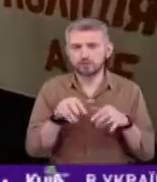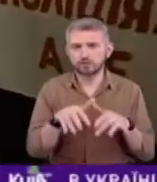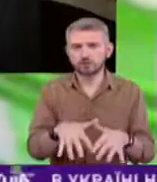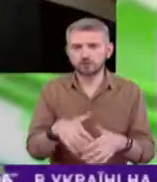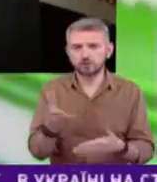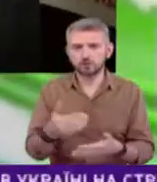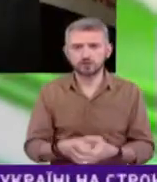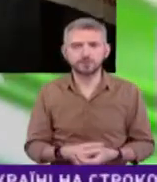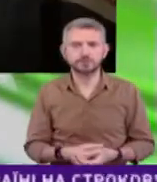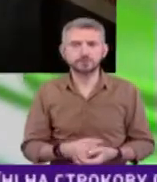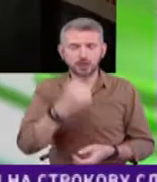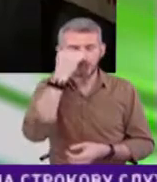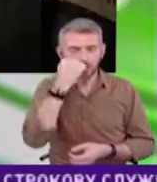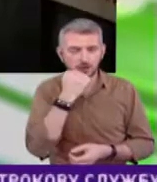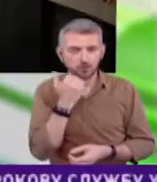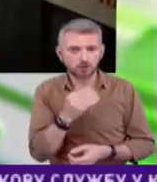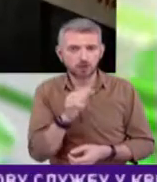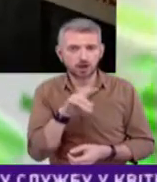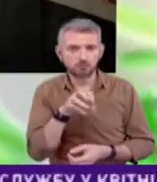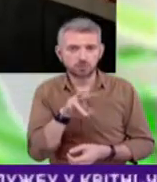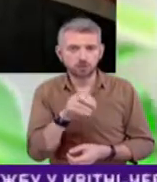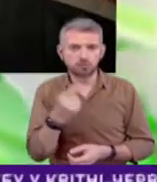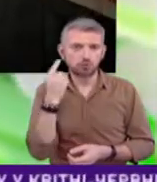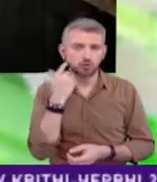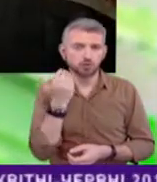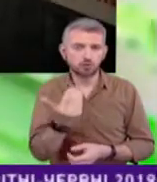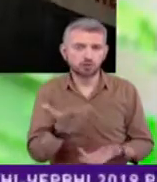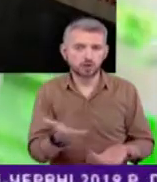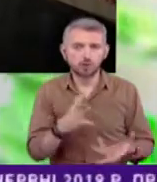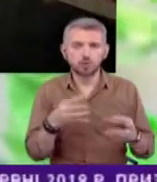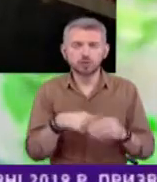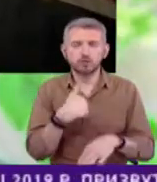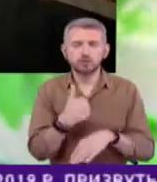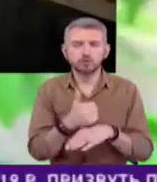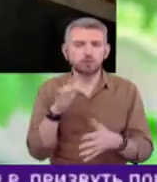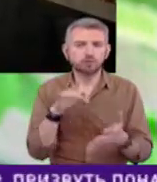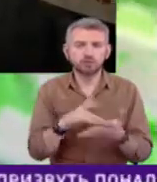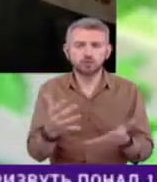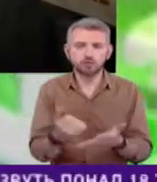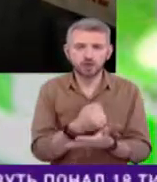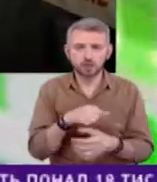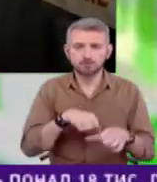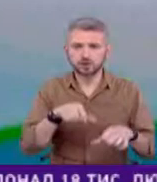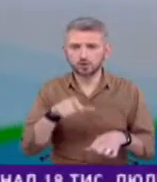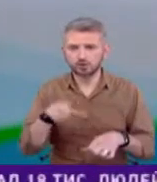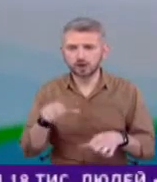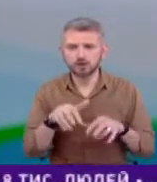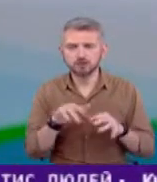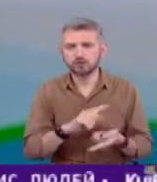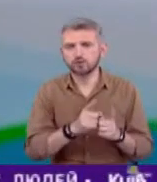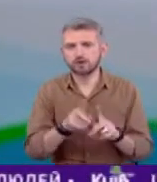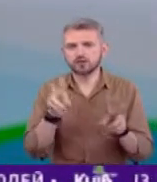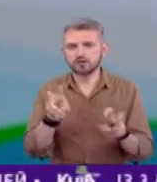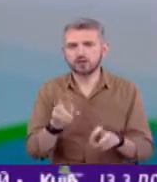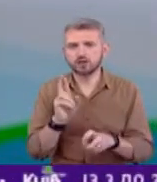Студія. Дякую тобі, Армане. Почули тебе. Отже, головної мети досягли мітингувальники. Справу